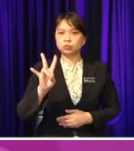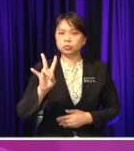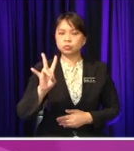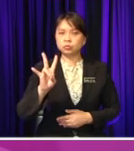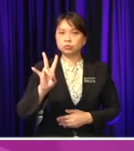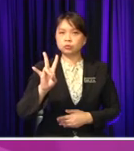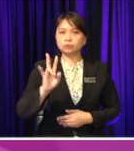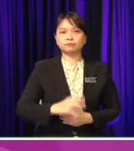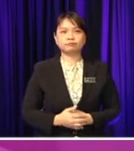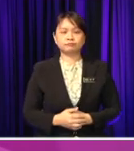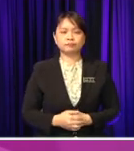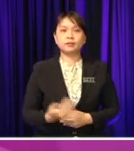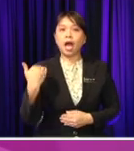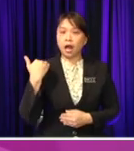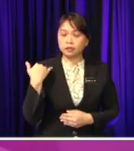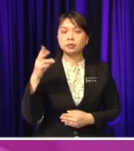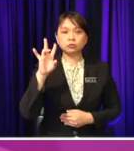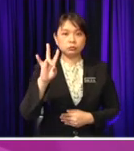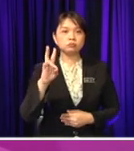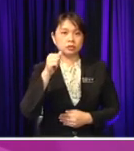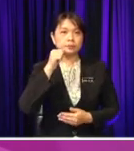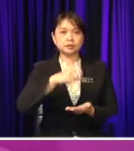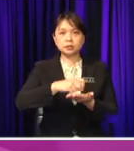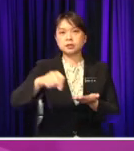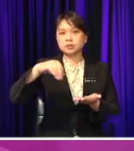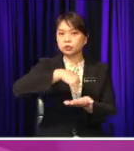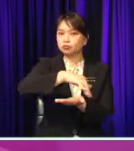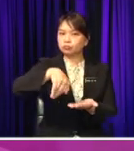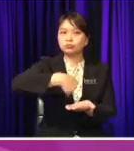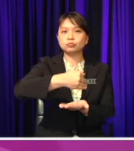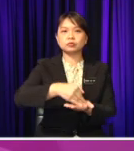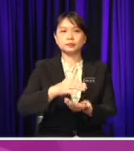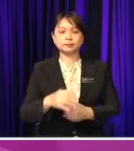tujuh ada 7 pensil ke semuanya